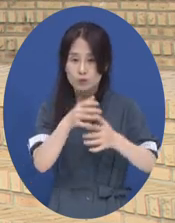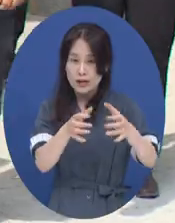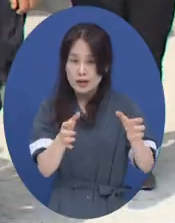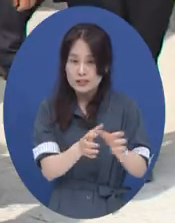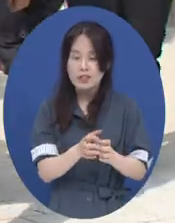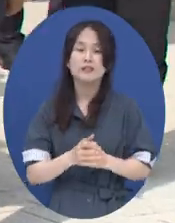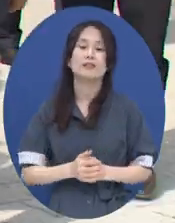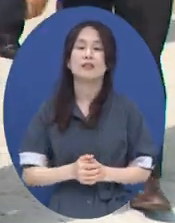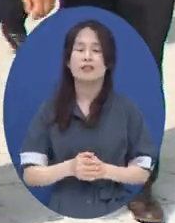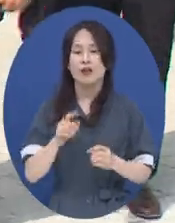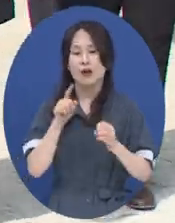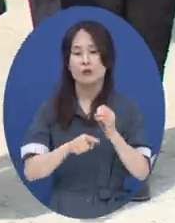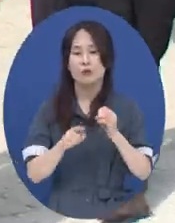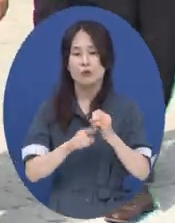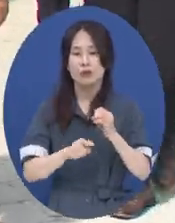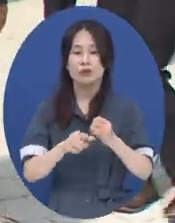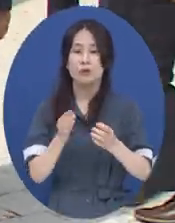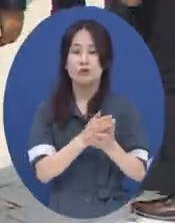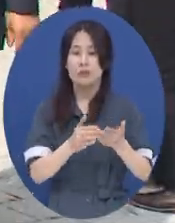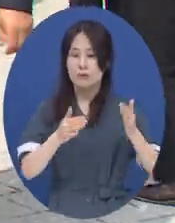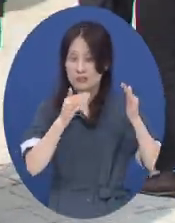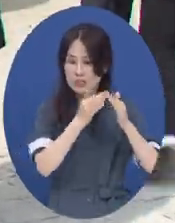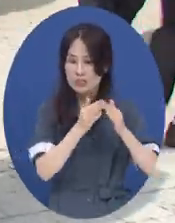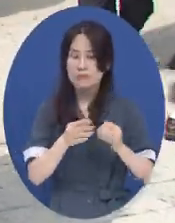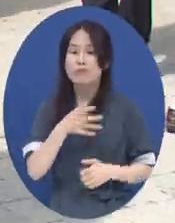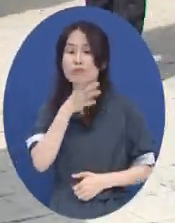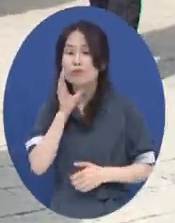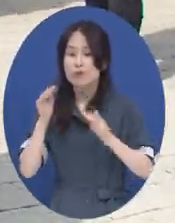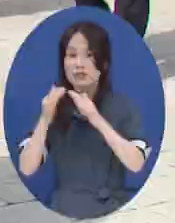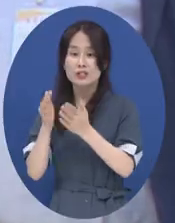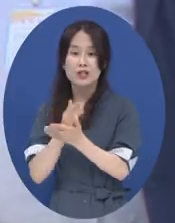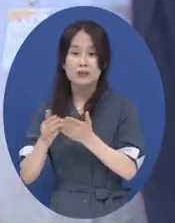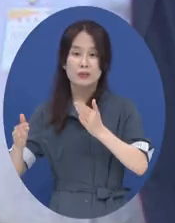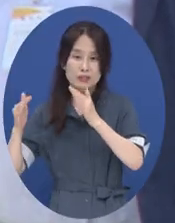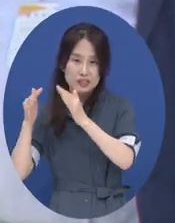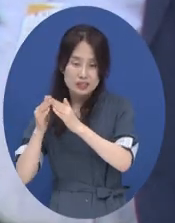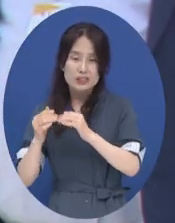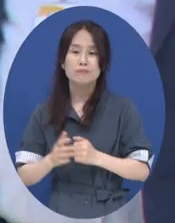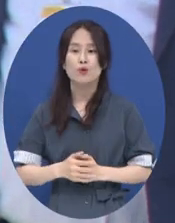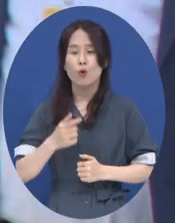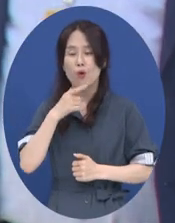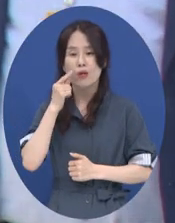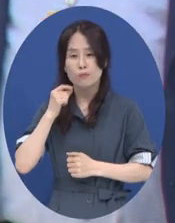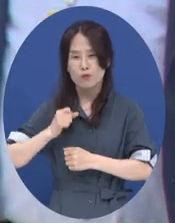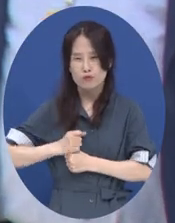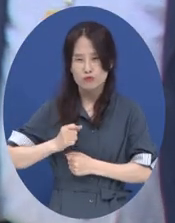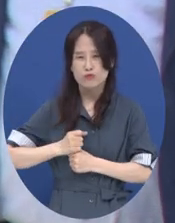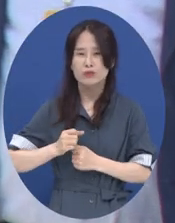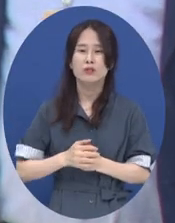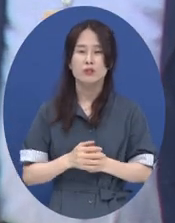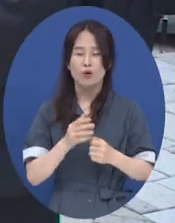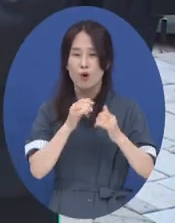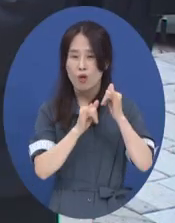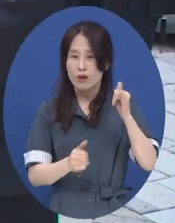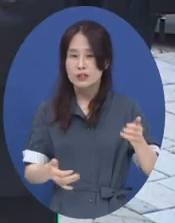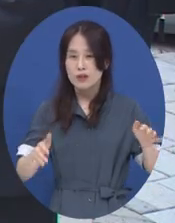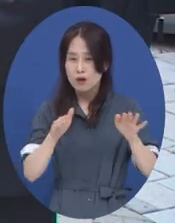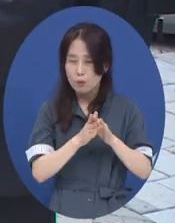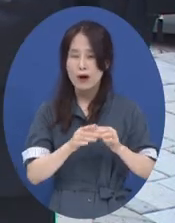민관합동조사단은 사회복지법인 대한불교조계종 나눔의 집과 노인주거시설 나눔의 집, 일본군 위안부 역사관 및